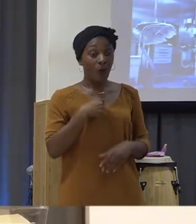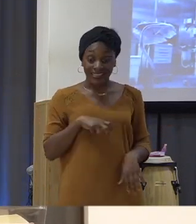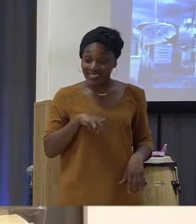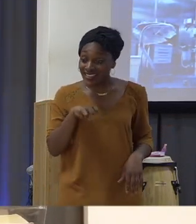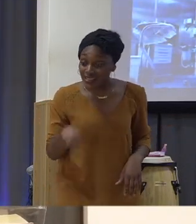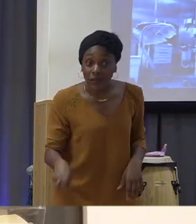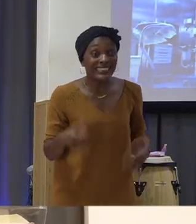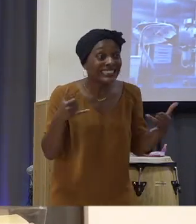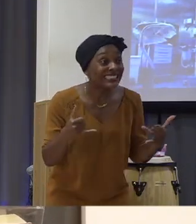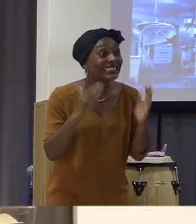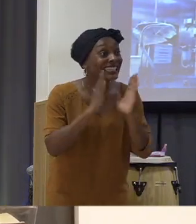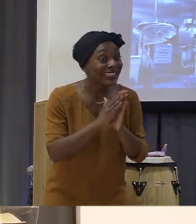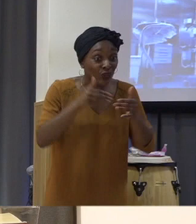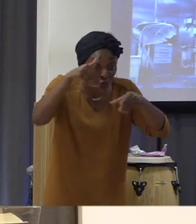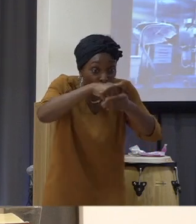l'estrade et dans l'église.